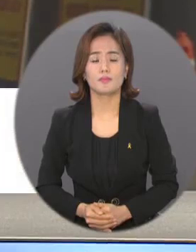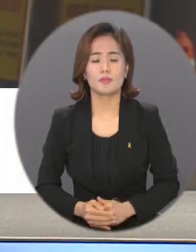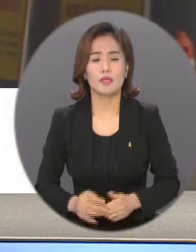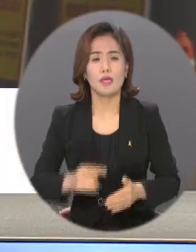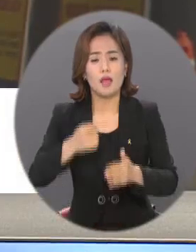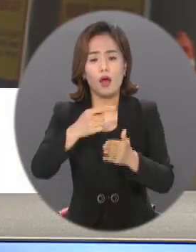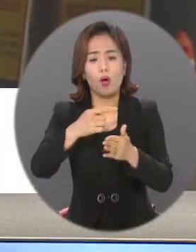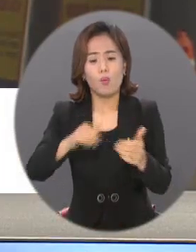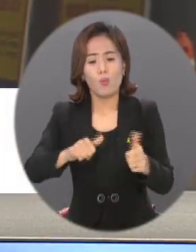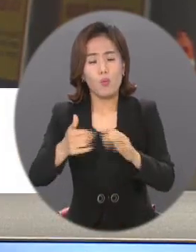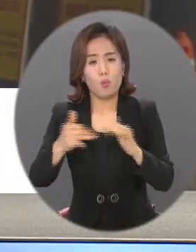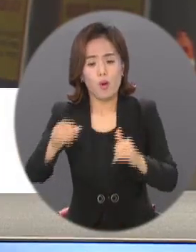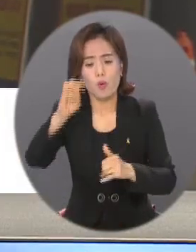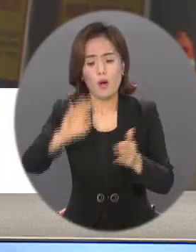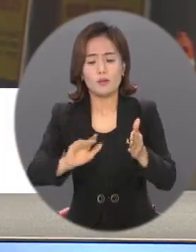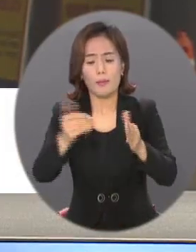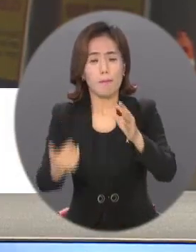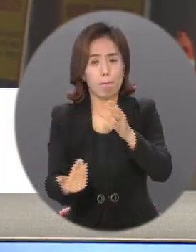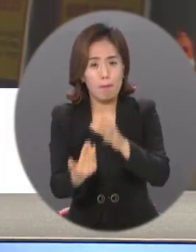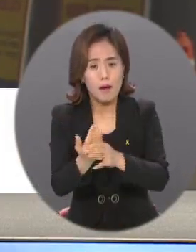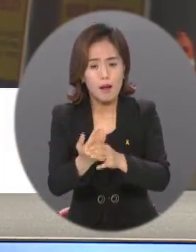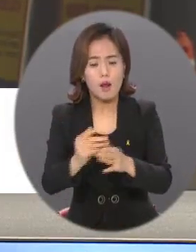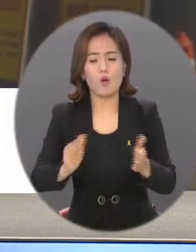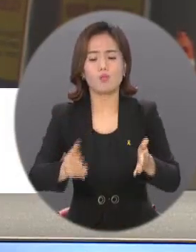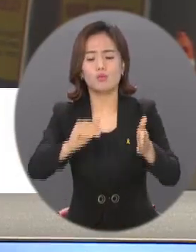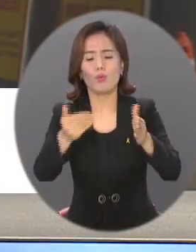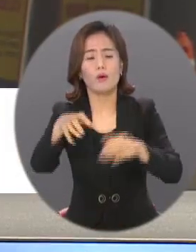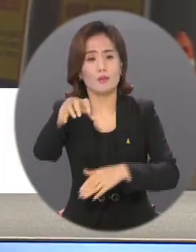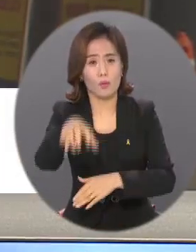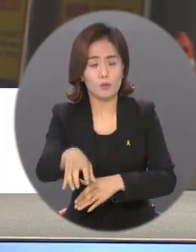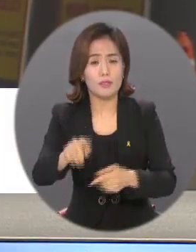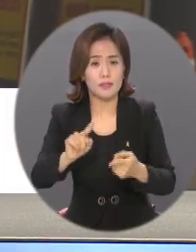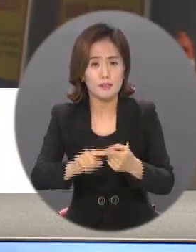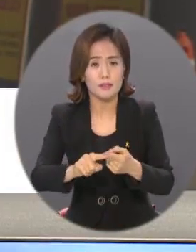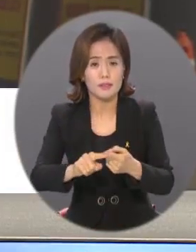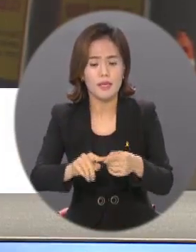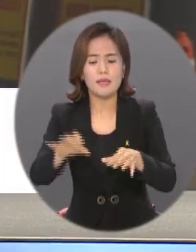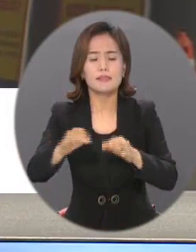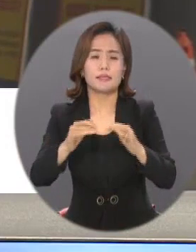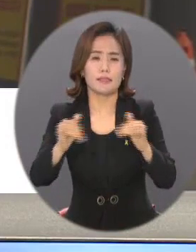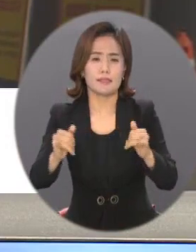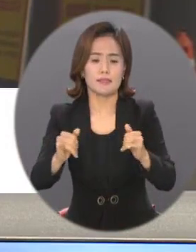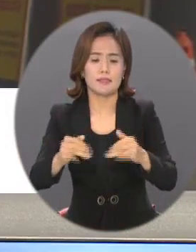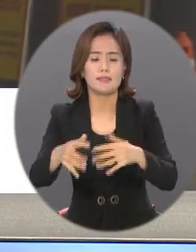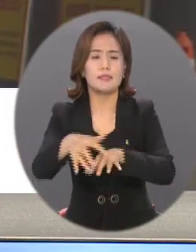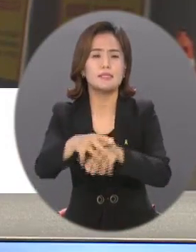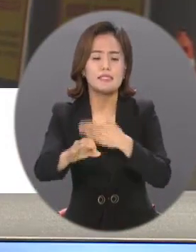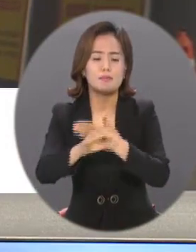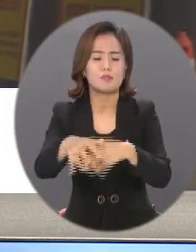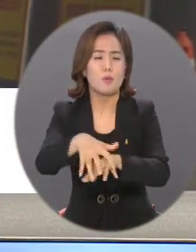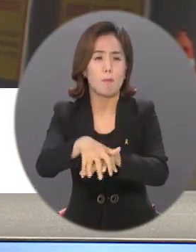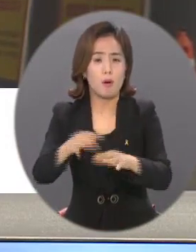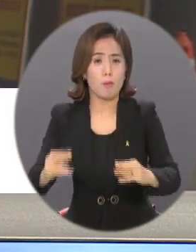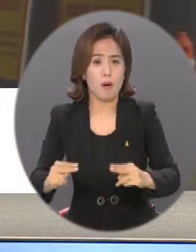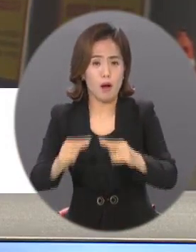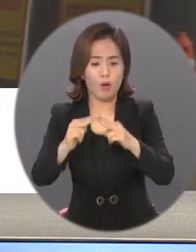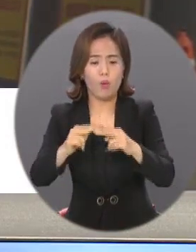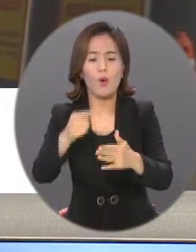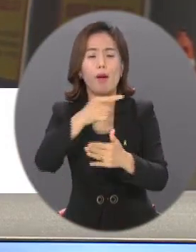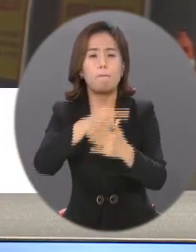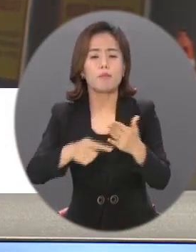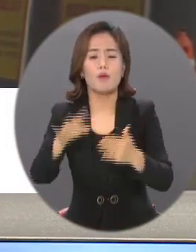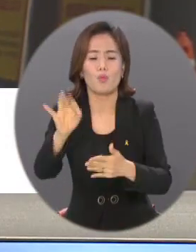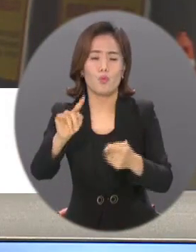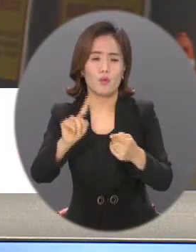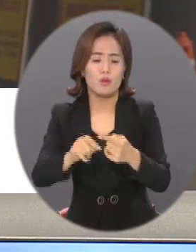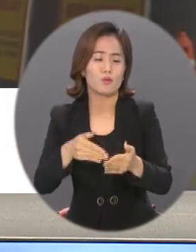희생자 수습이 마무리된 광주 아이파크 아파트 붕괴 사고 현장에는 상인들이 간이 천막을 친 채 피해 보상을 요구하고